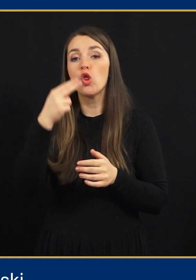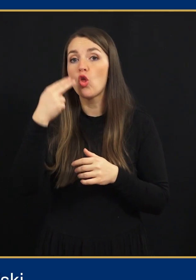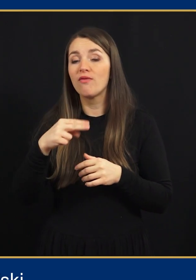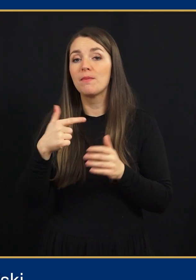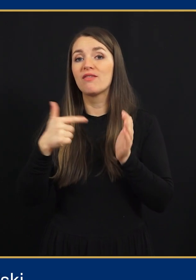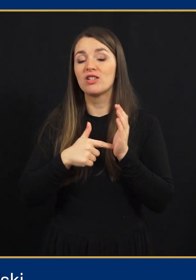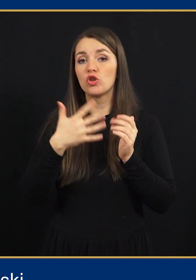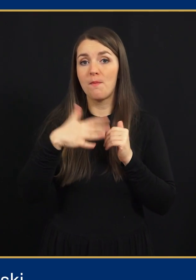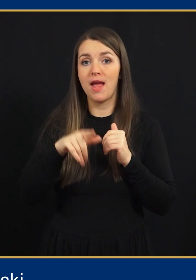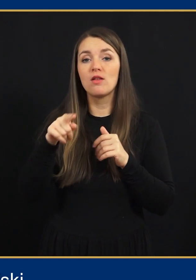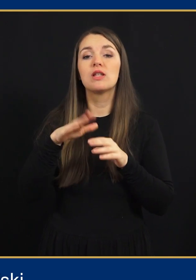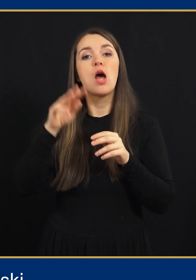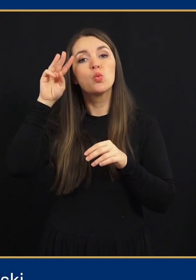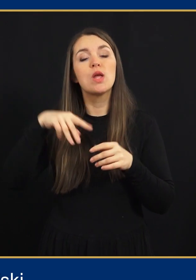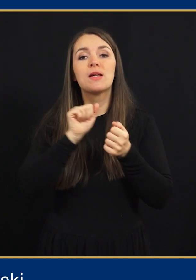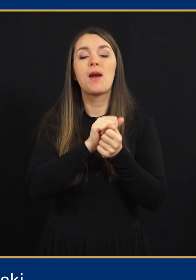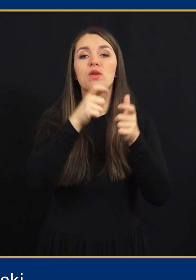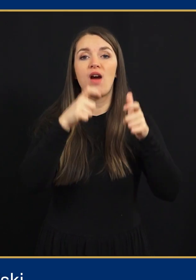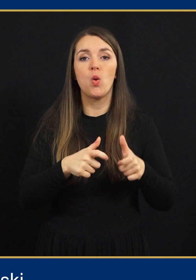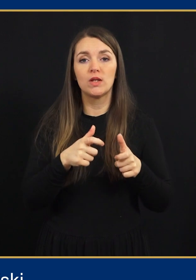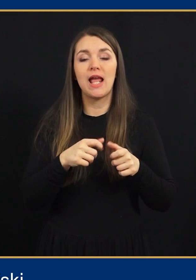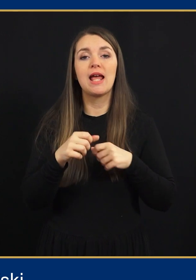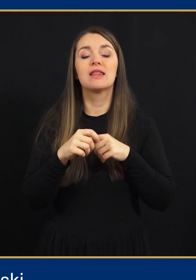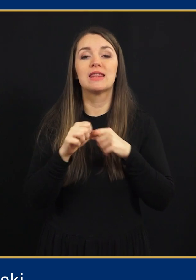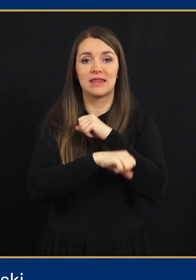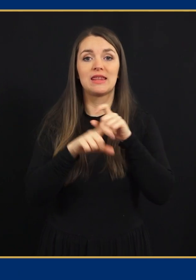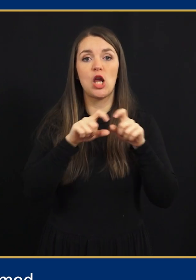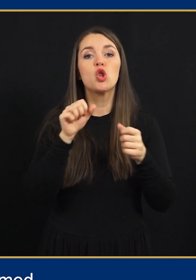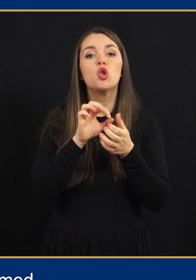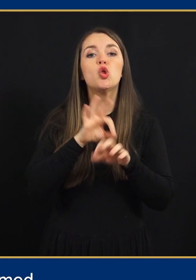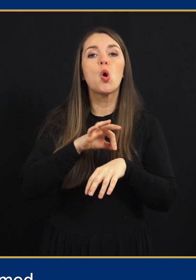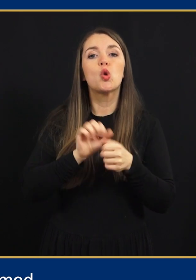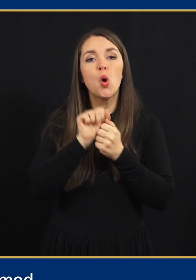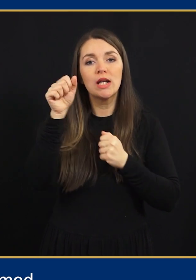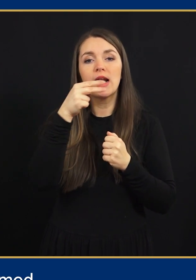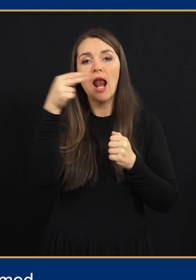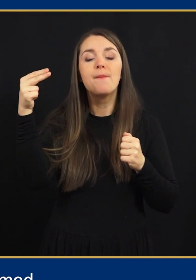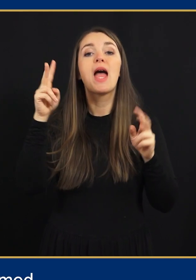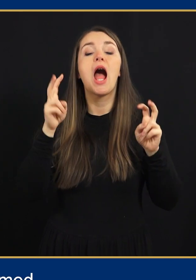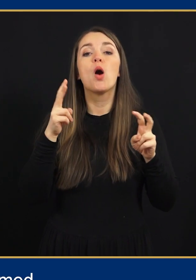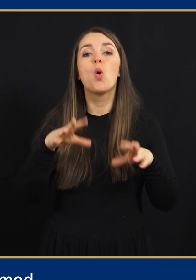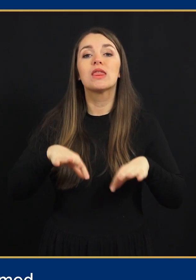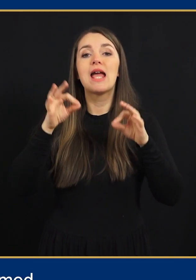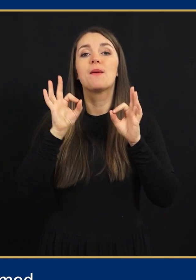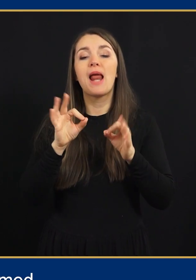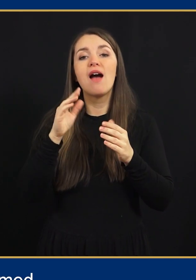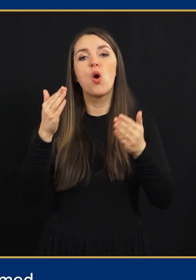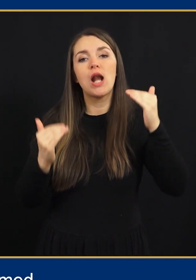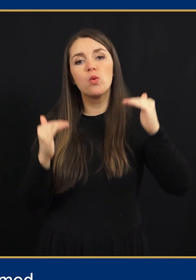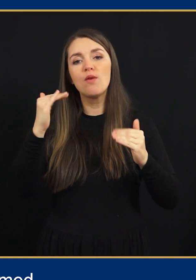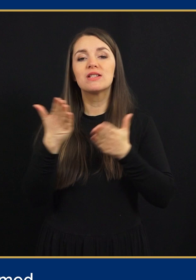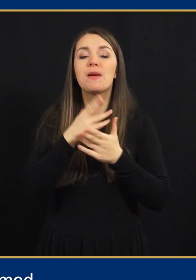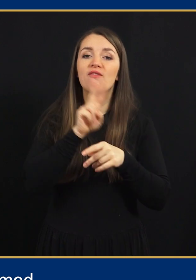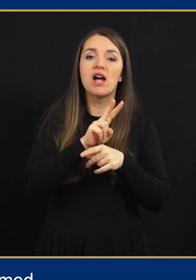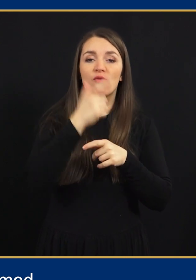Novembra 2015 je na Dunajski pravni fakulteti doktorirala s tezo, kako najti pravo ravnovesje med varstvom